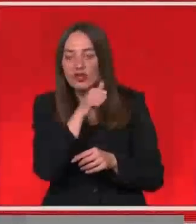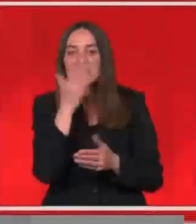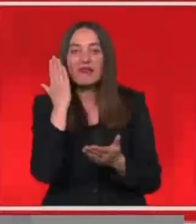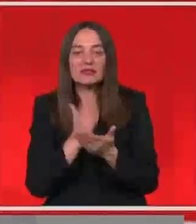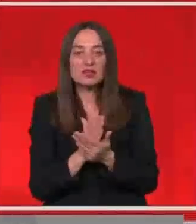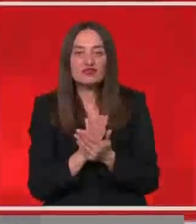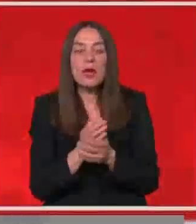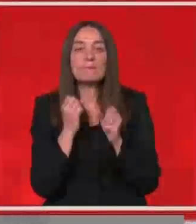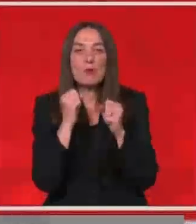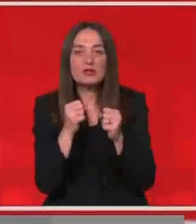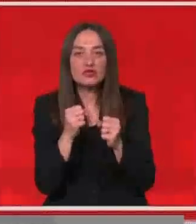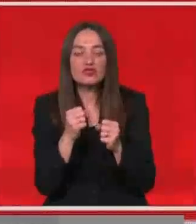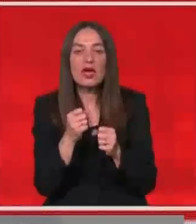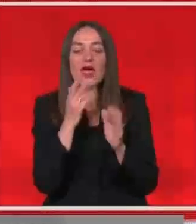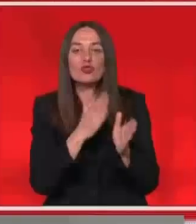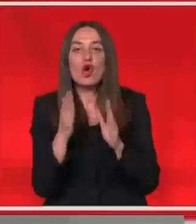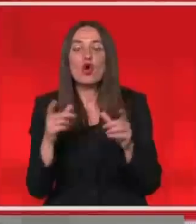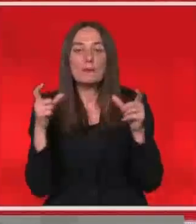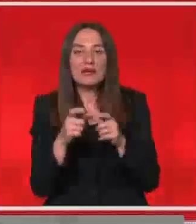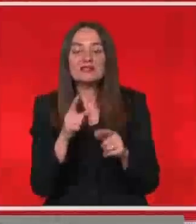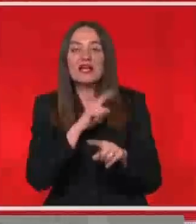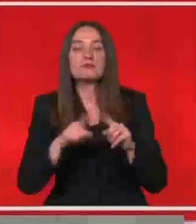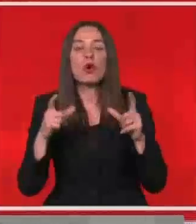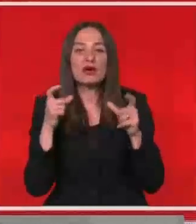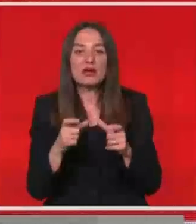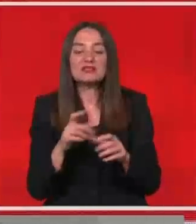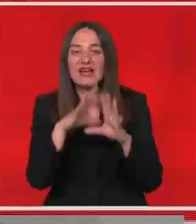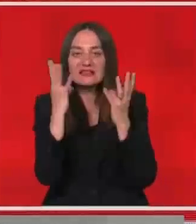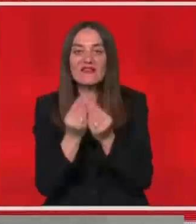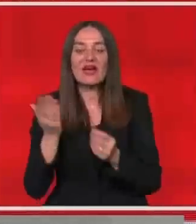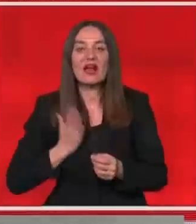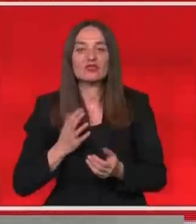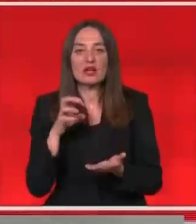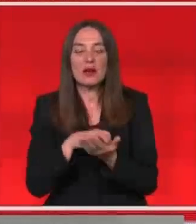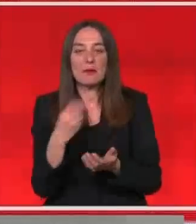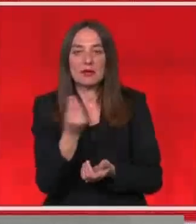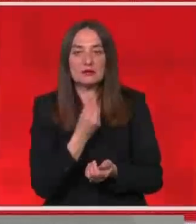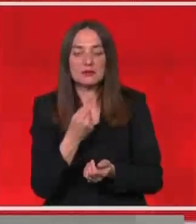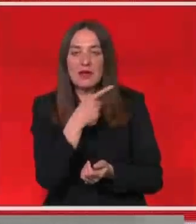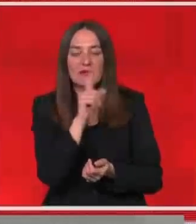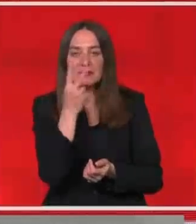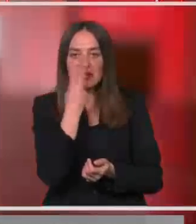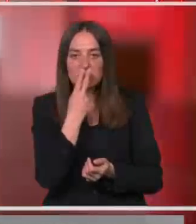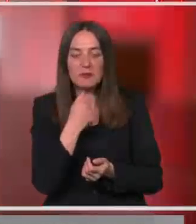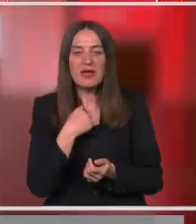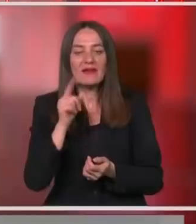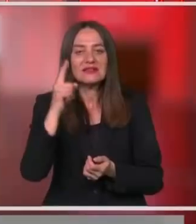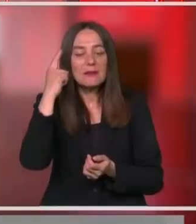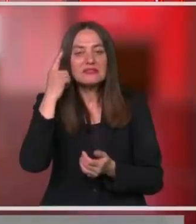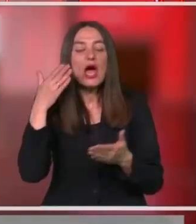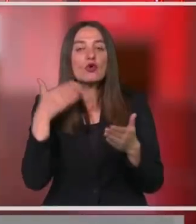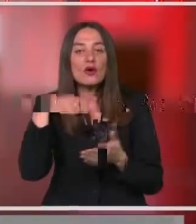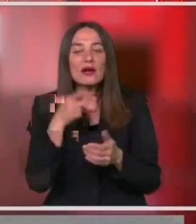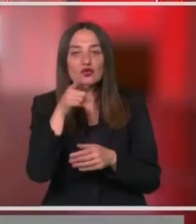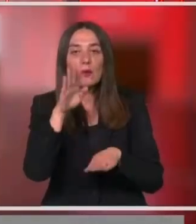tiče podrške tokom krize, odnosno zbog krize, za sve građane Republike Srbije. Sinoć, nisam mi razumeo. Nisam mislio na konkretnu